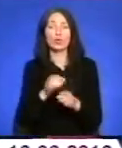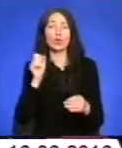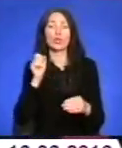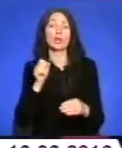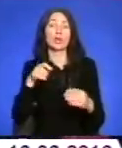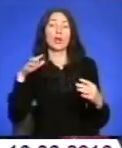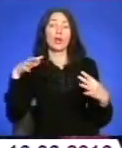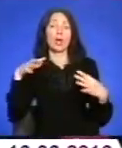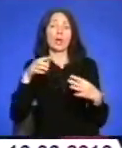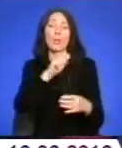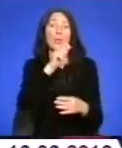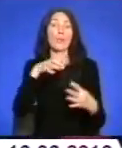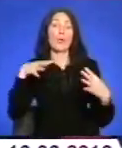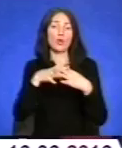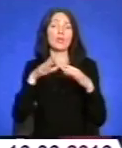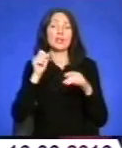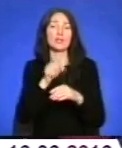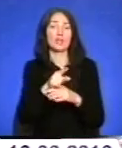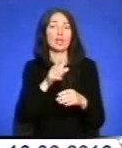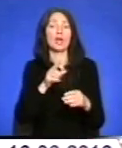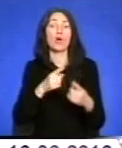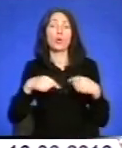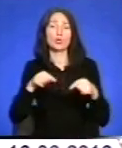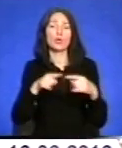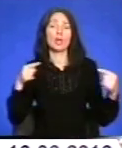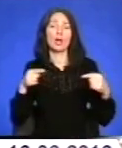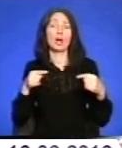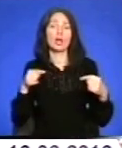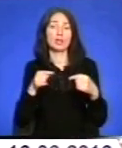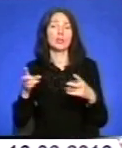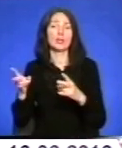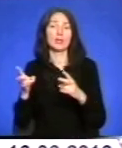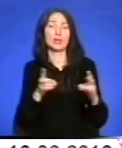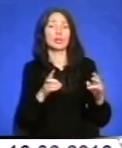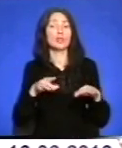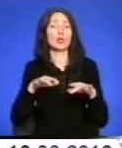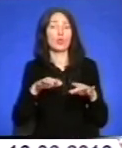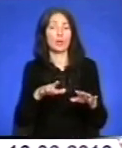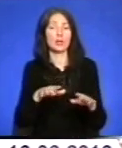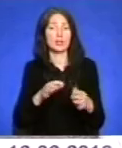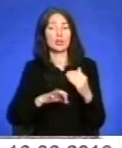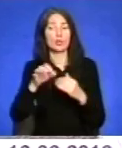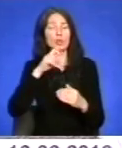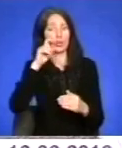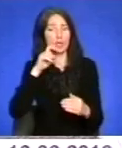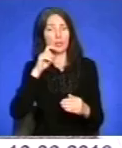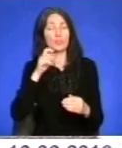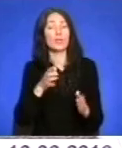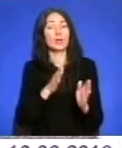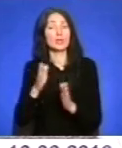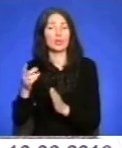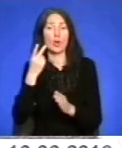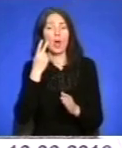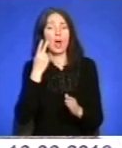проведення антитерористичної операції на сході України. Райони області регулярно передають для потреб армії допомогу у вигляді харчових